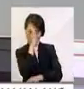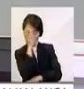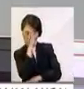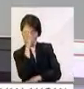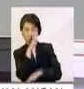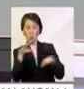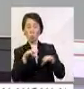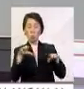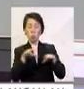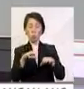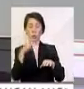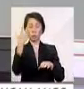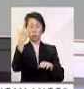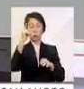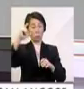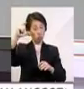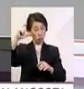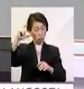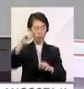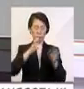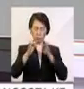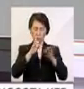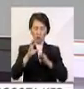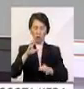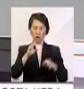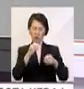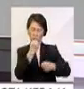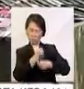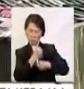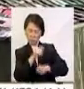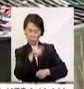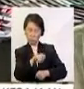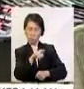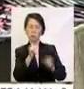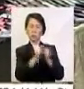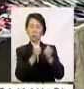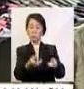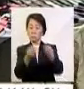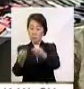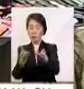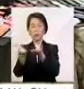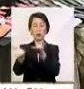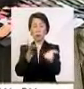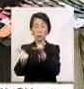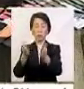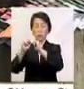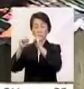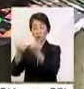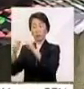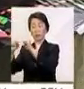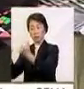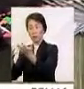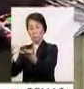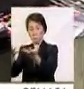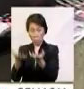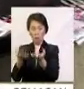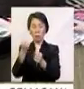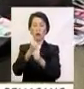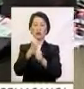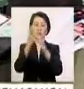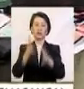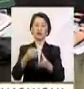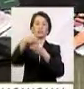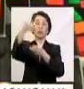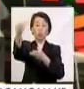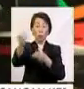yang dijalankan hampir 3 bulan. Jelasnya, modus operandi sindiket itu dengan menawarkan khidmat kepada syarikat-syarikat yang memerlukan